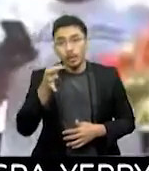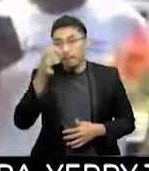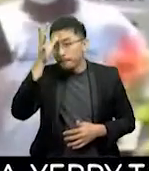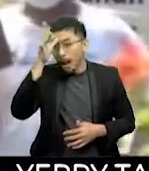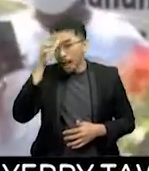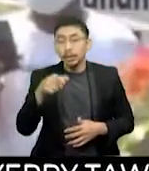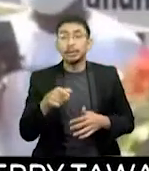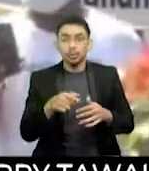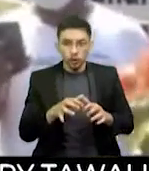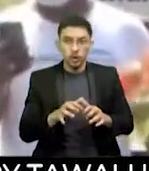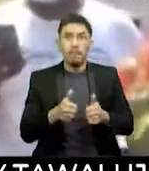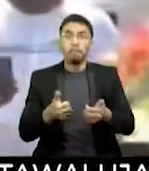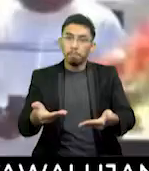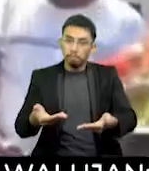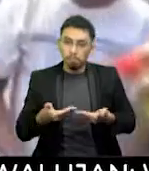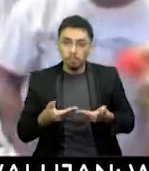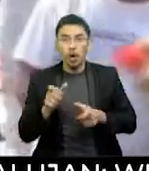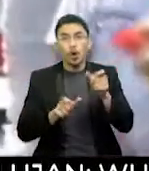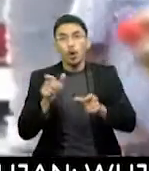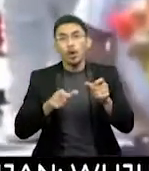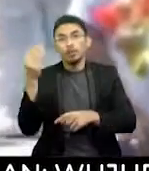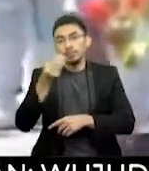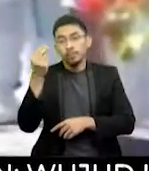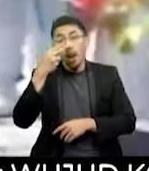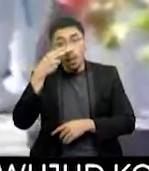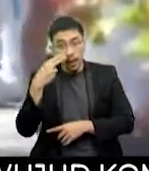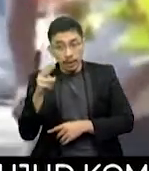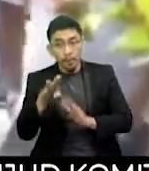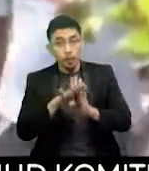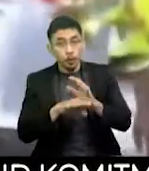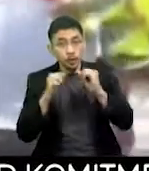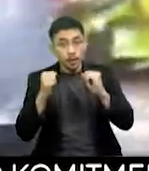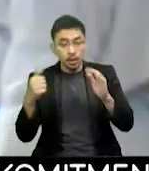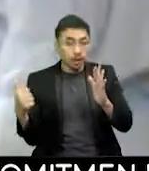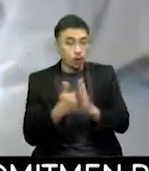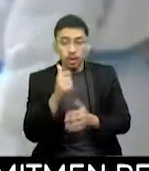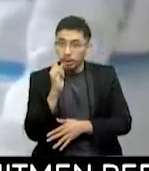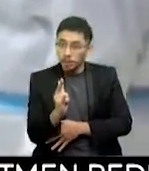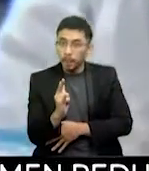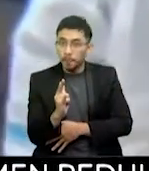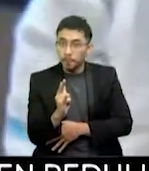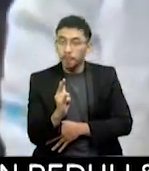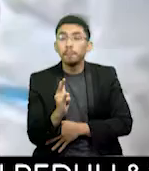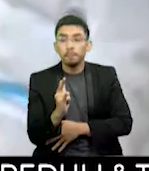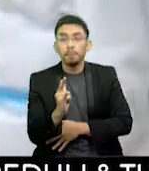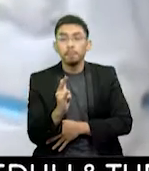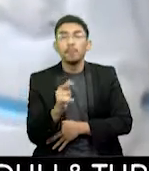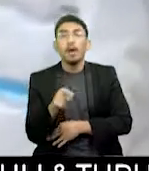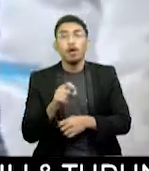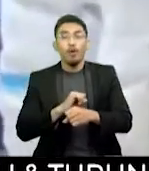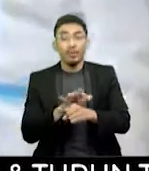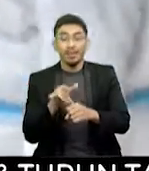wisatawan asing dengan terus meningkatkan protokol kesehatan. Saat ini, kasus COVID-19 di Provinsi Bali mayoritas berasal dari klaster